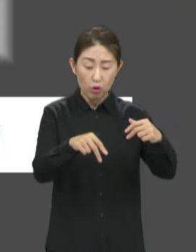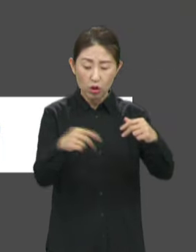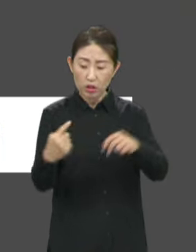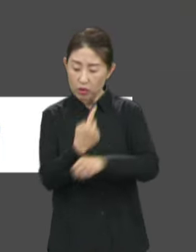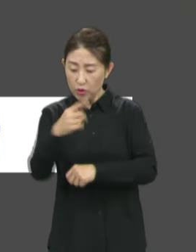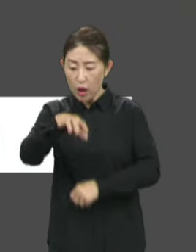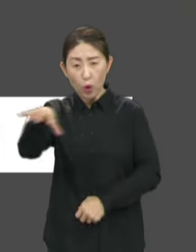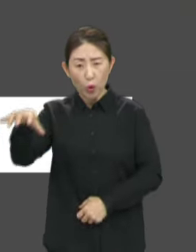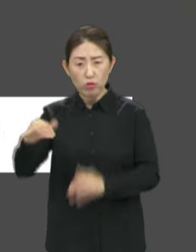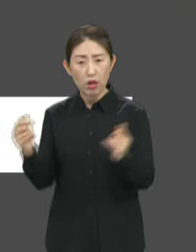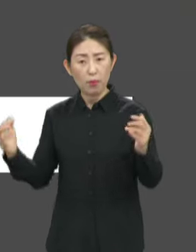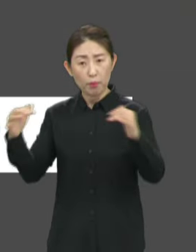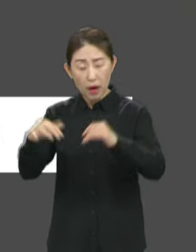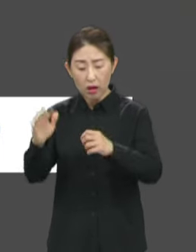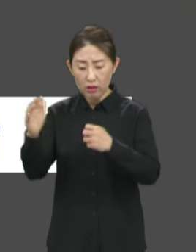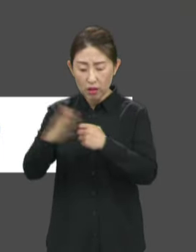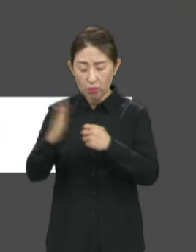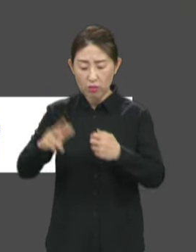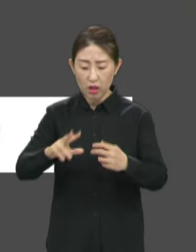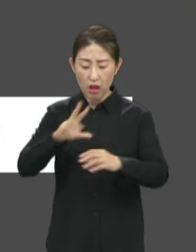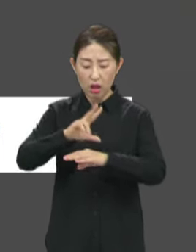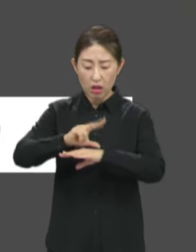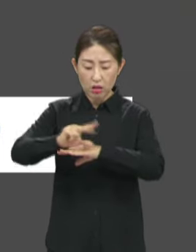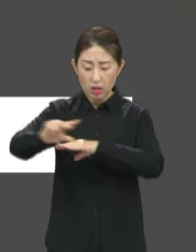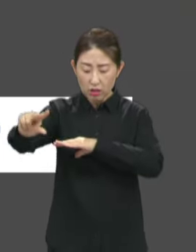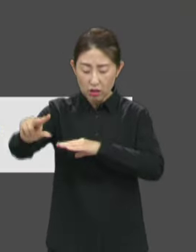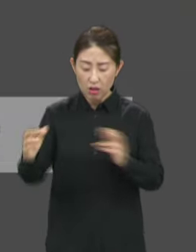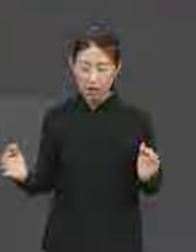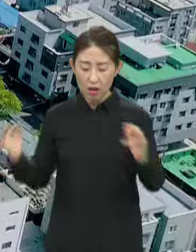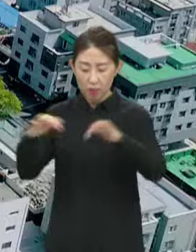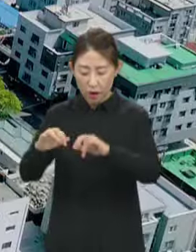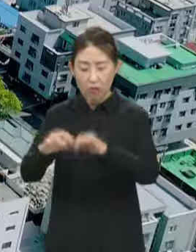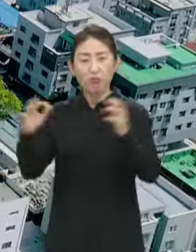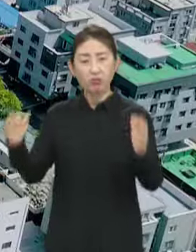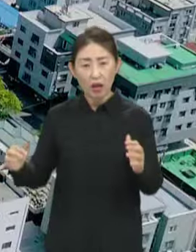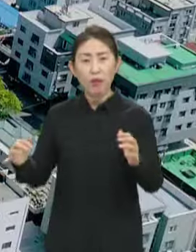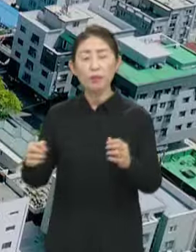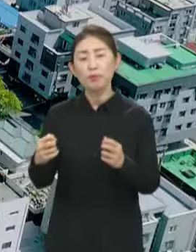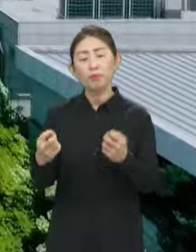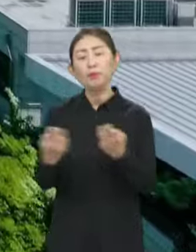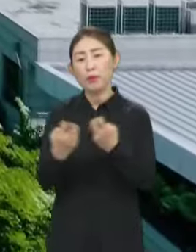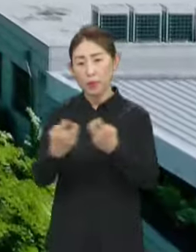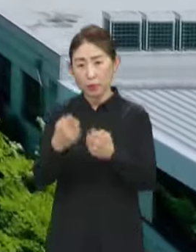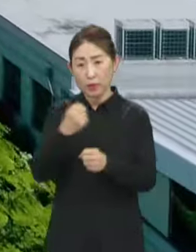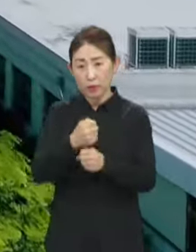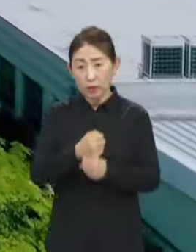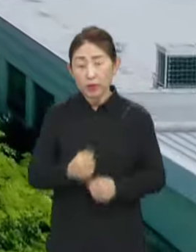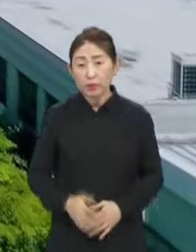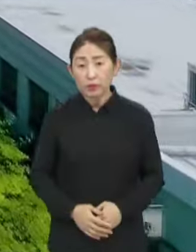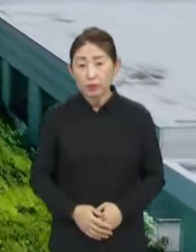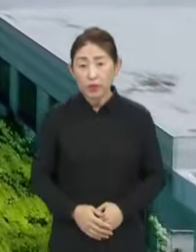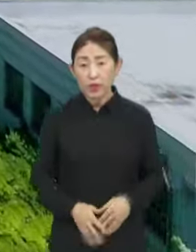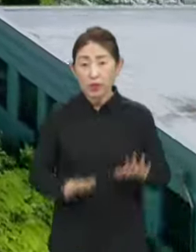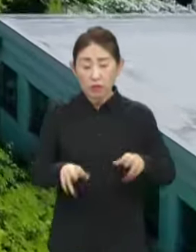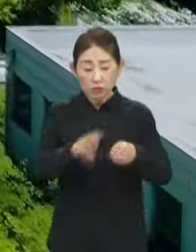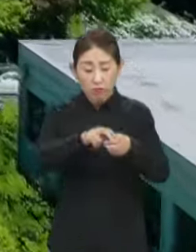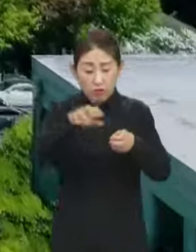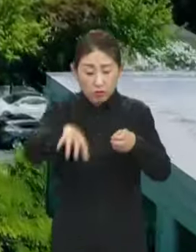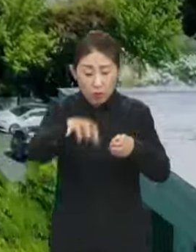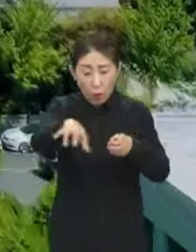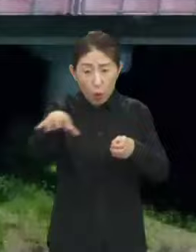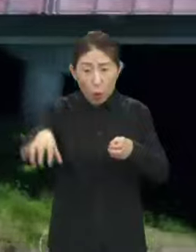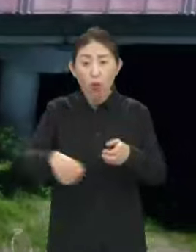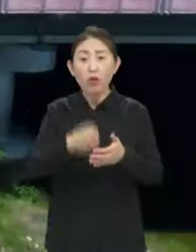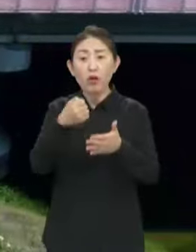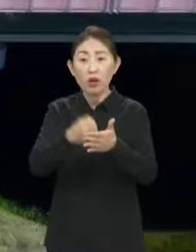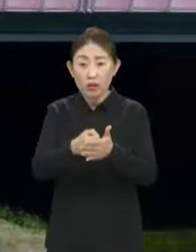인파를 고려해 도로 양쪽에서 승하차하는 상대식으로 조성합니다. 대전시는 정거장 위치는 교통 영향평가 결과에 따라